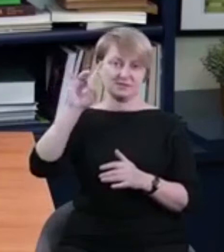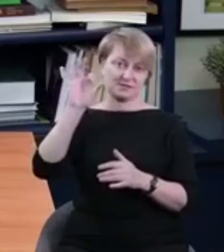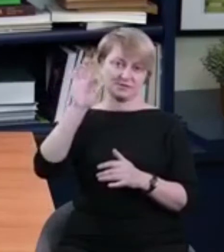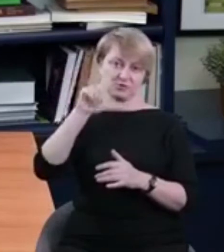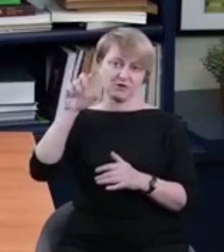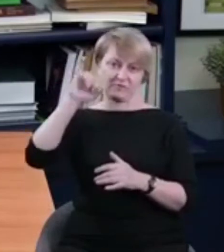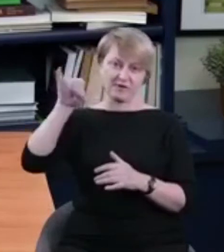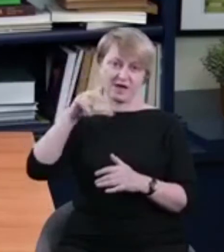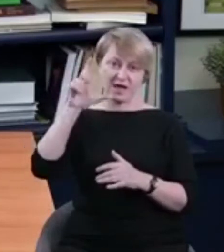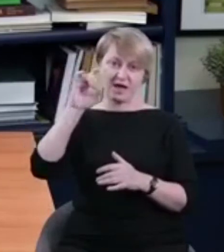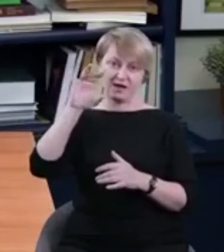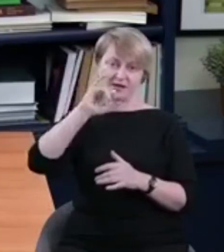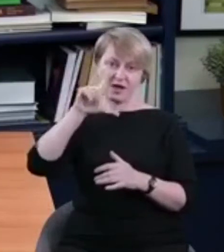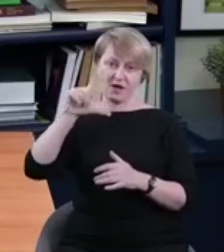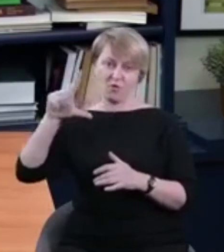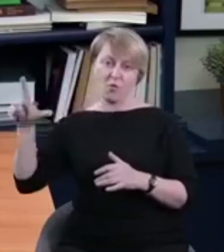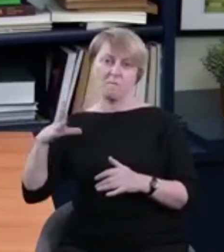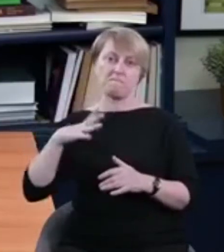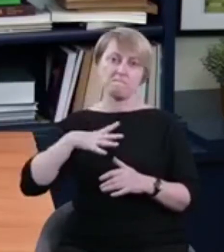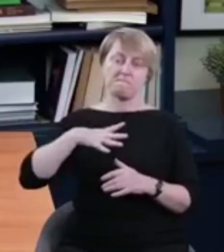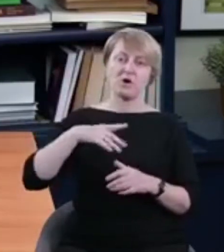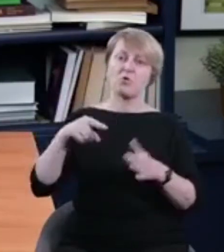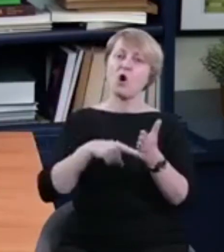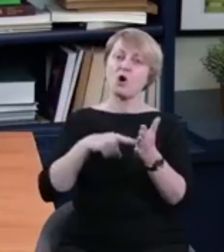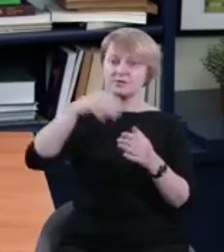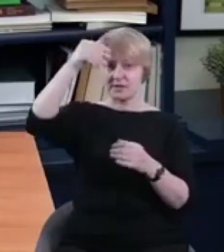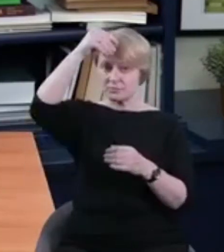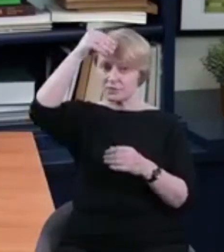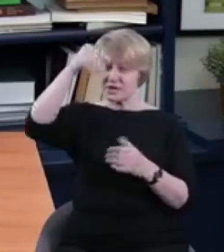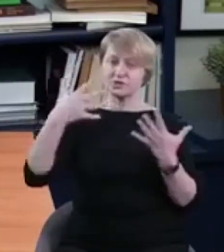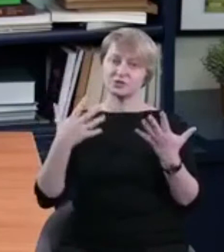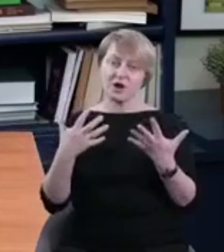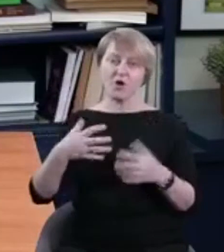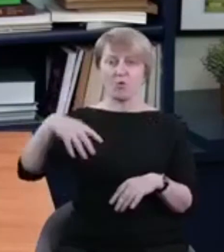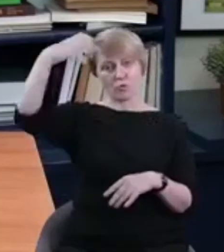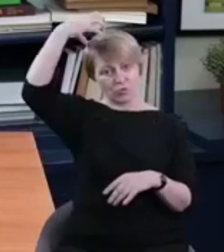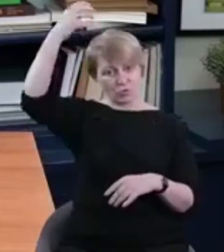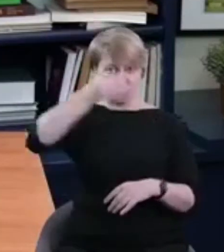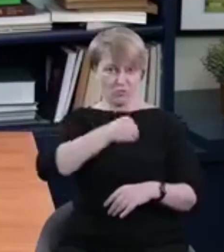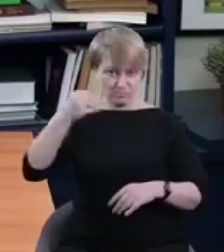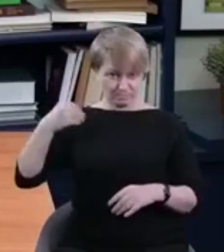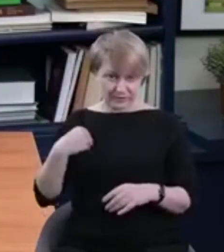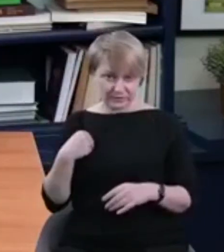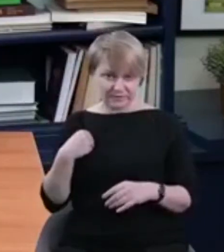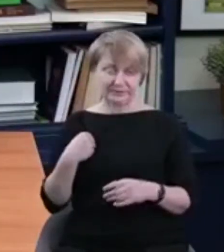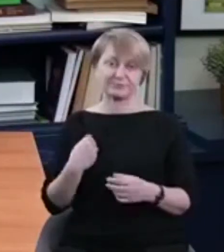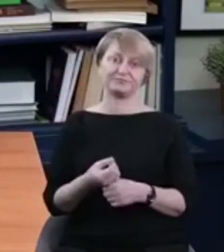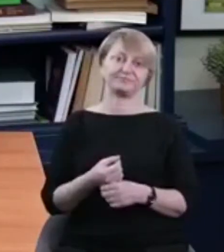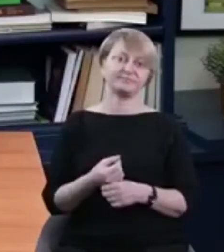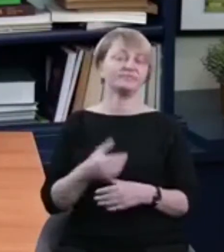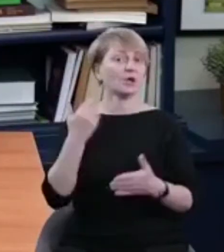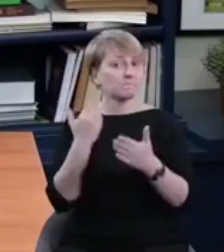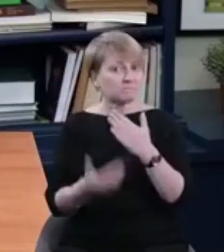piasku fascynującym do tej do tej roli króla króla polski niestety